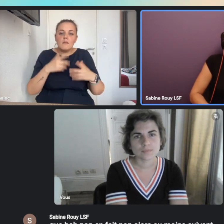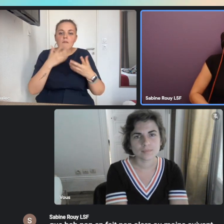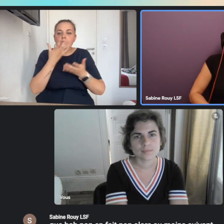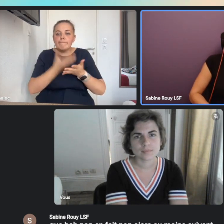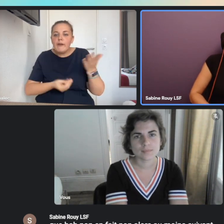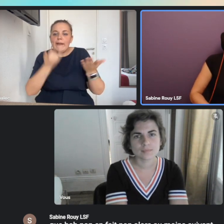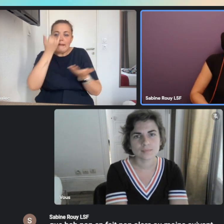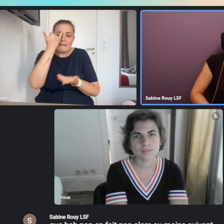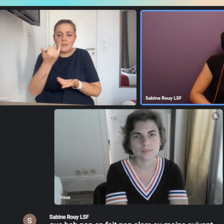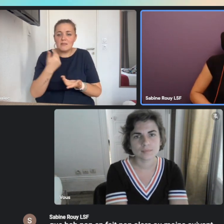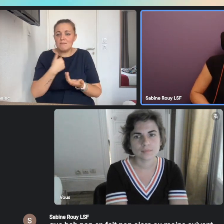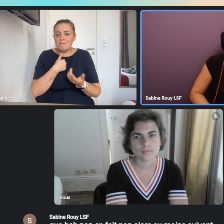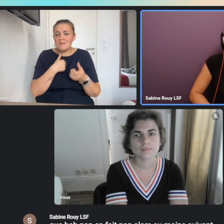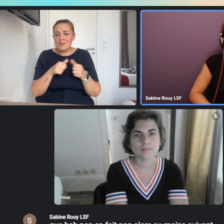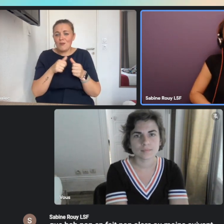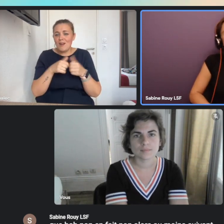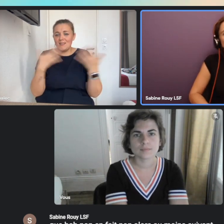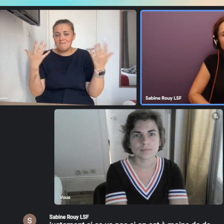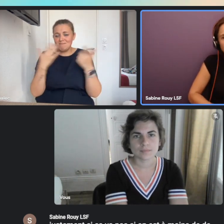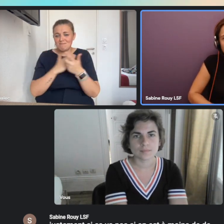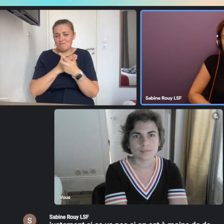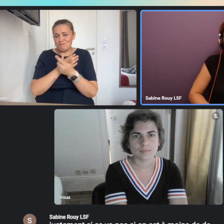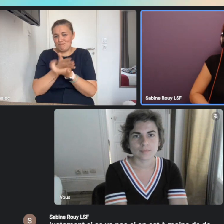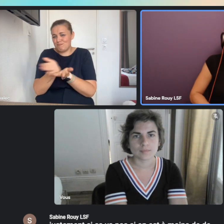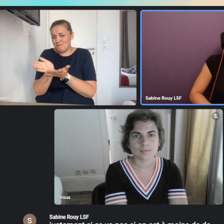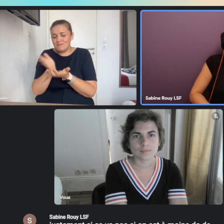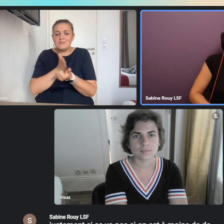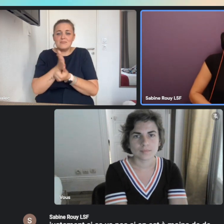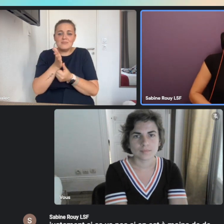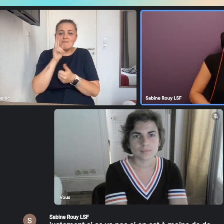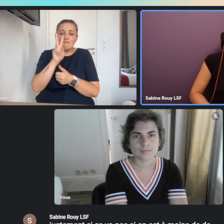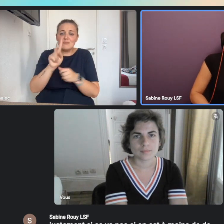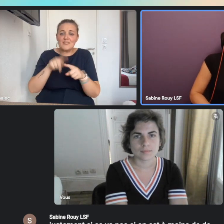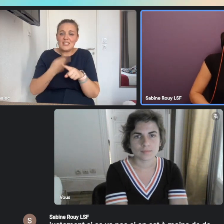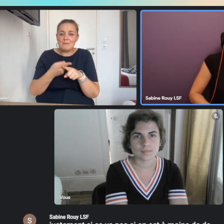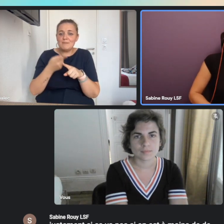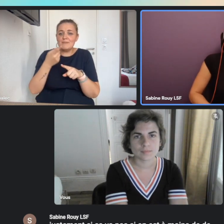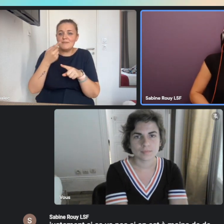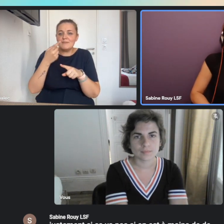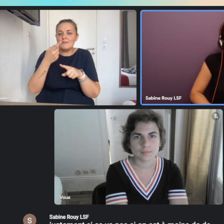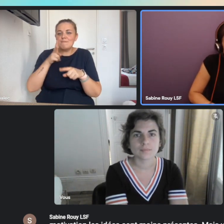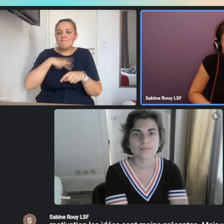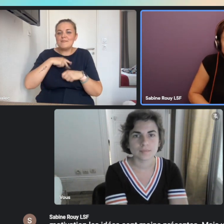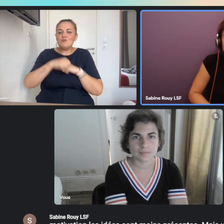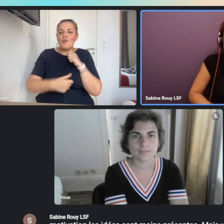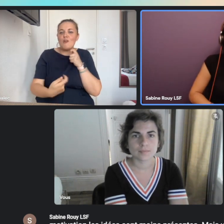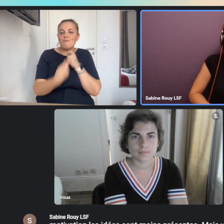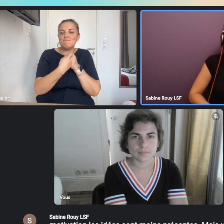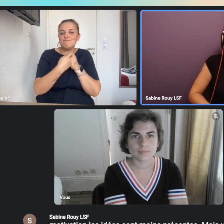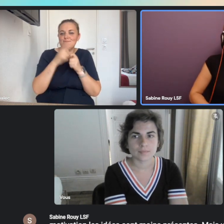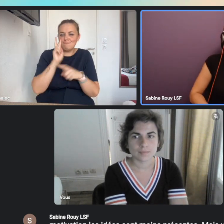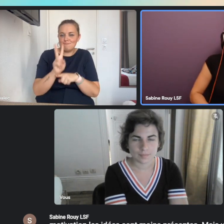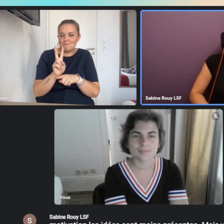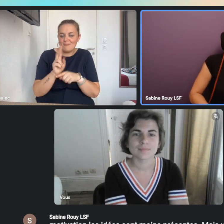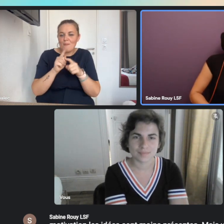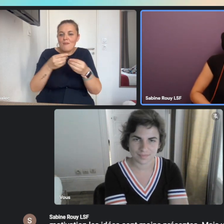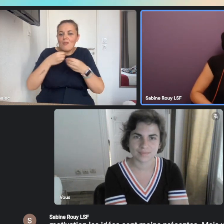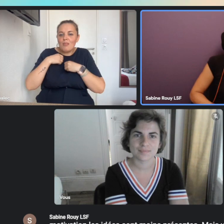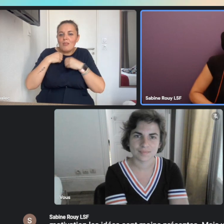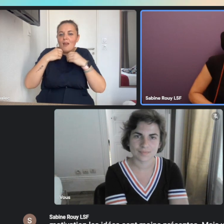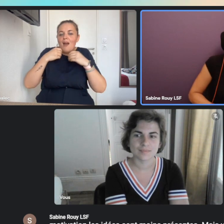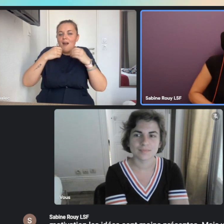alors c'est vrai que quand je suis moins bien, j'ai moins d'idées. Alors ce que je vais faire, par exemple, je vais regarder un film, qui